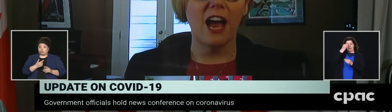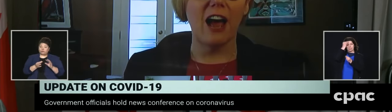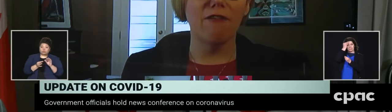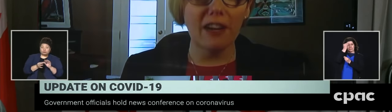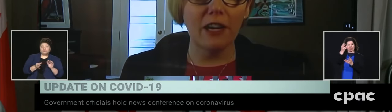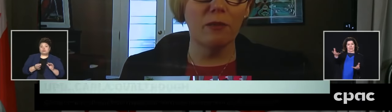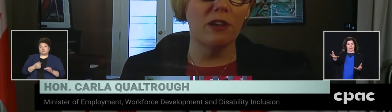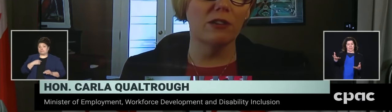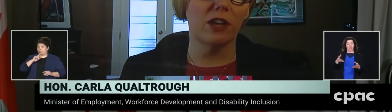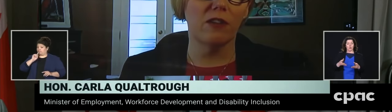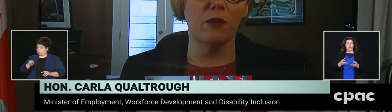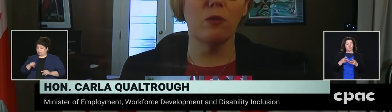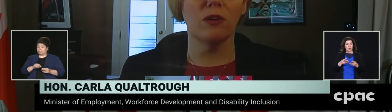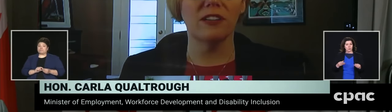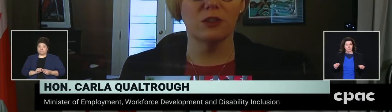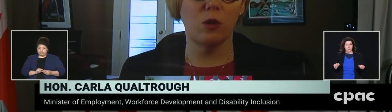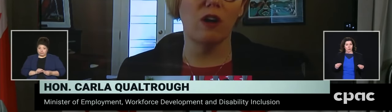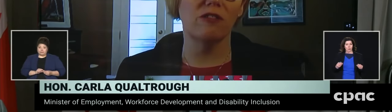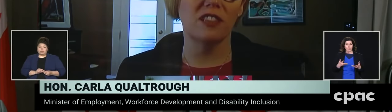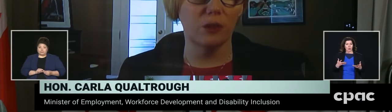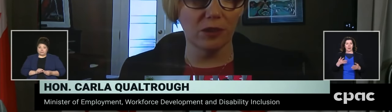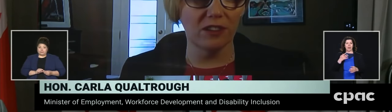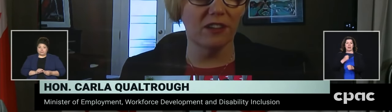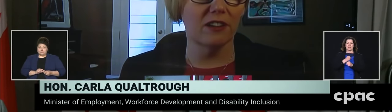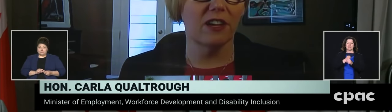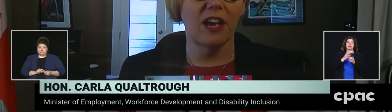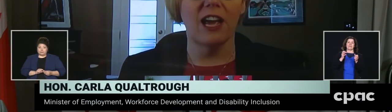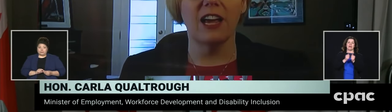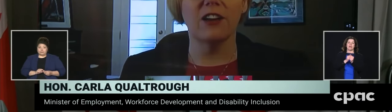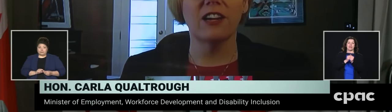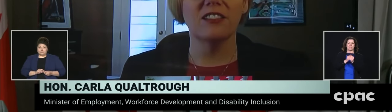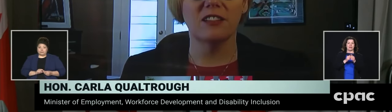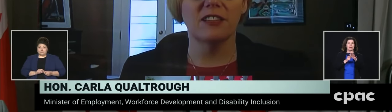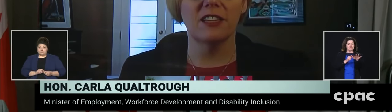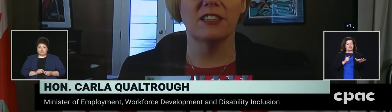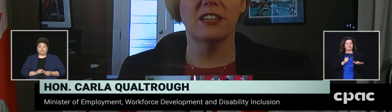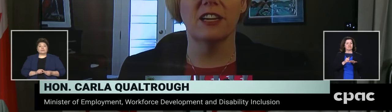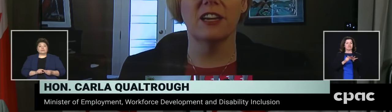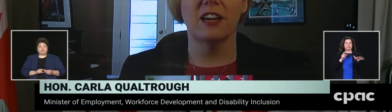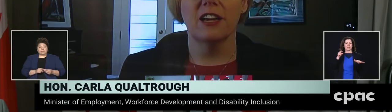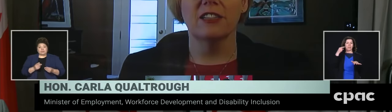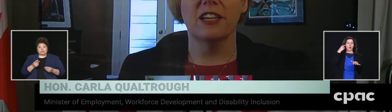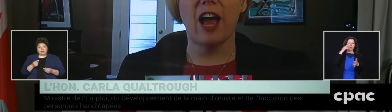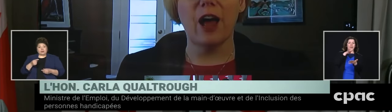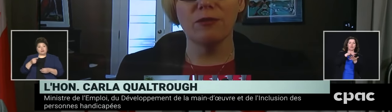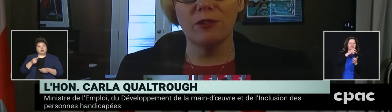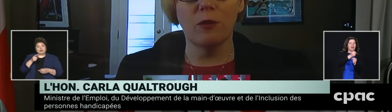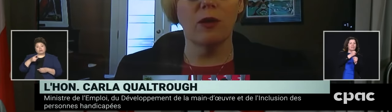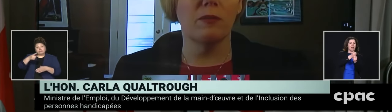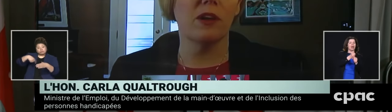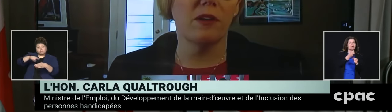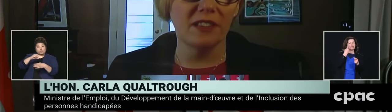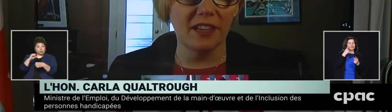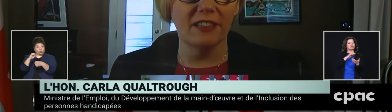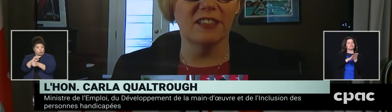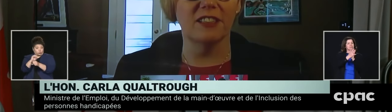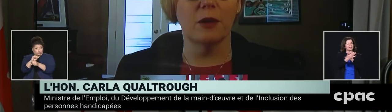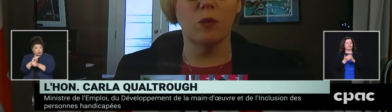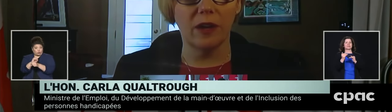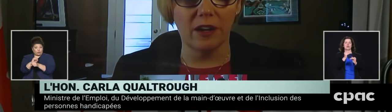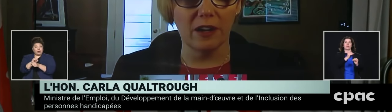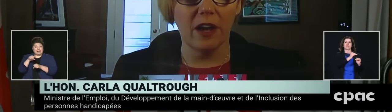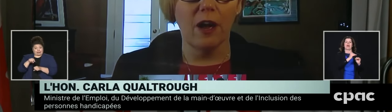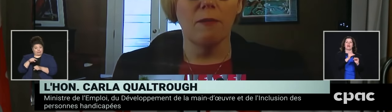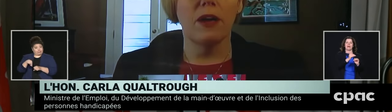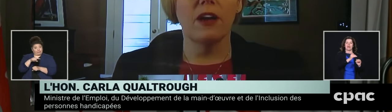avec les milieux de travail pour qu'ils soient sécuritaires et que la santé, c'est absolument la priorité de ces